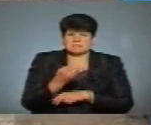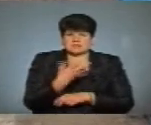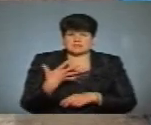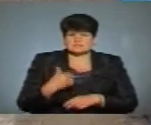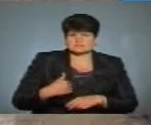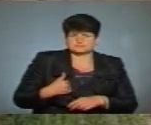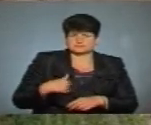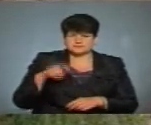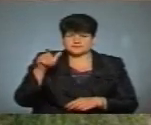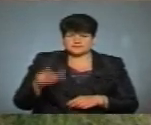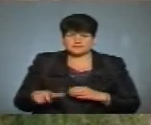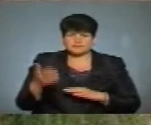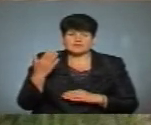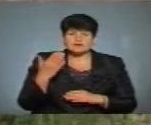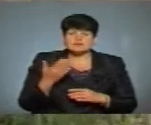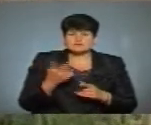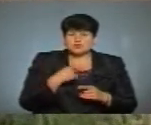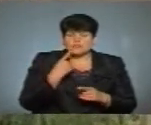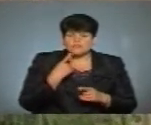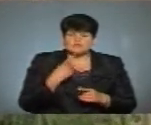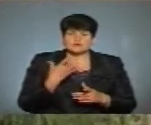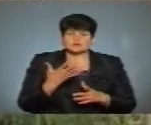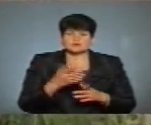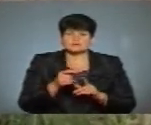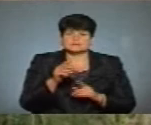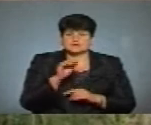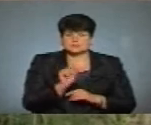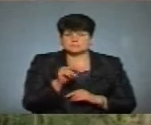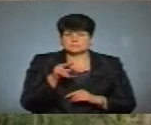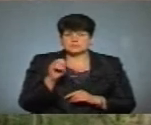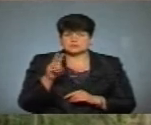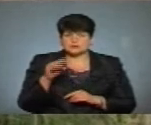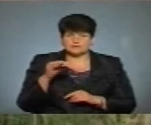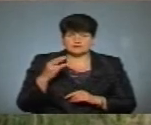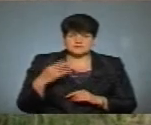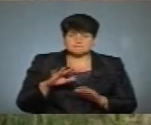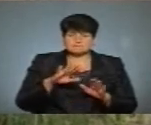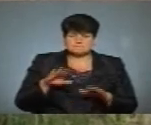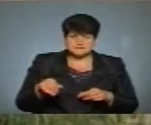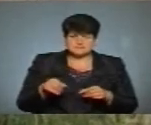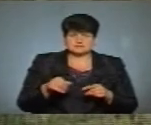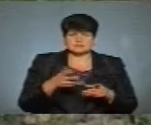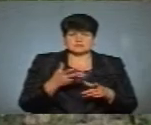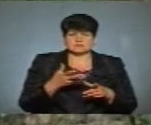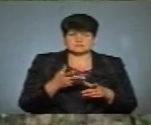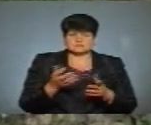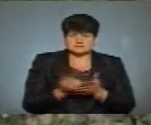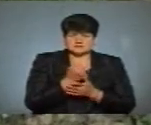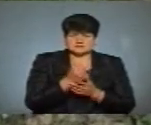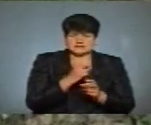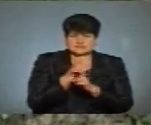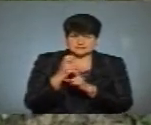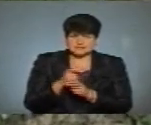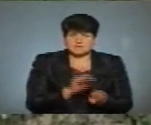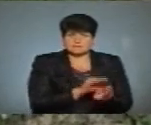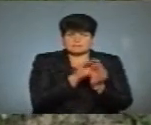За словами голови громадської організації «Альтернатива Чортків» Анатолія Петльованого, після ексгумації кісток їх перепоховали, але